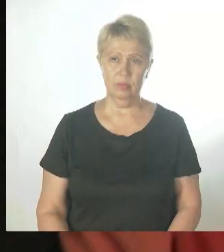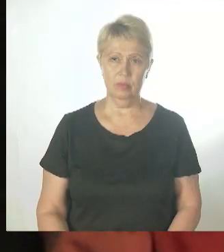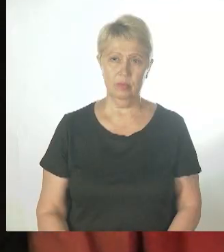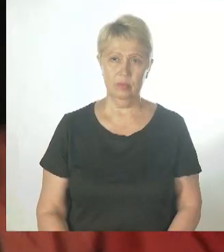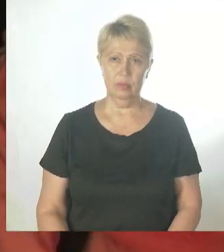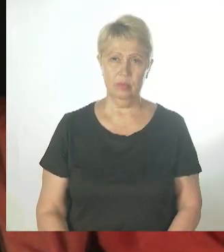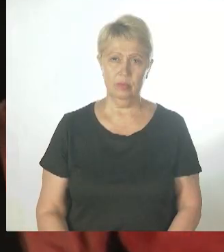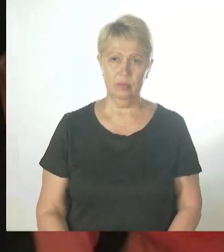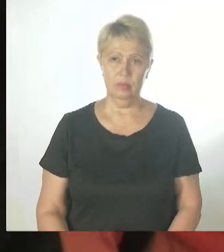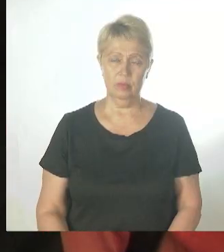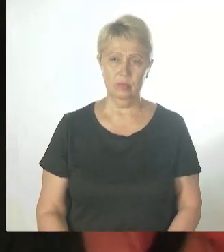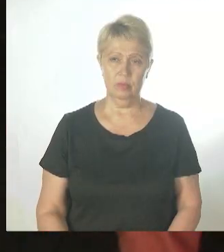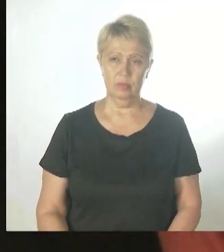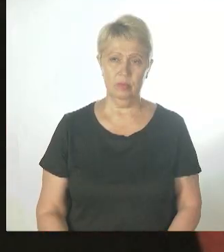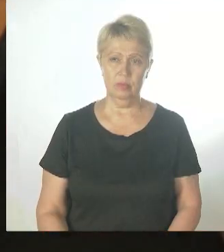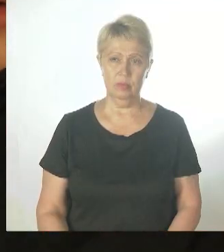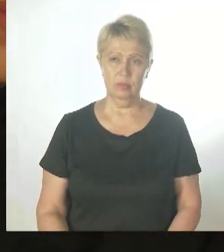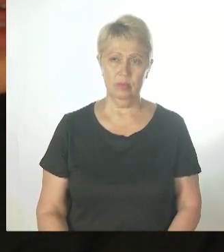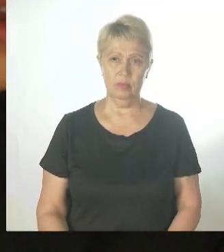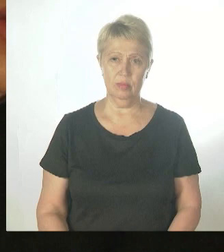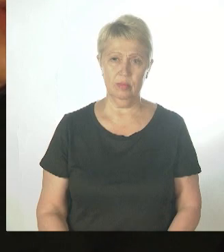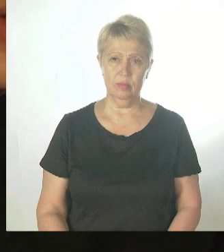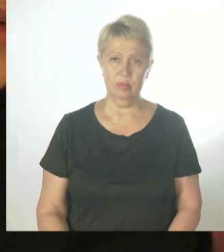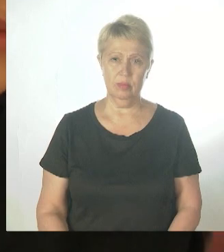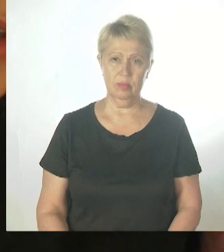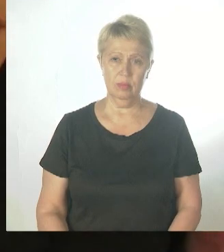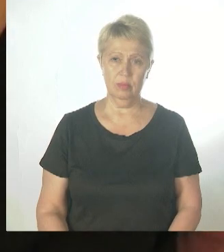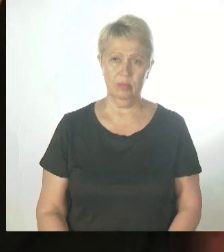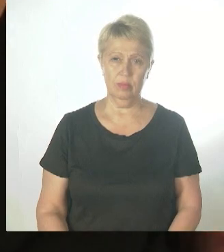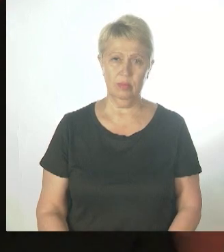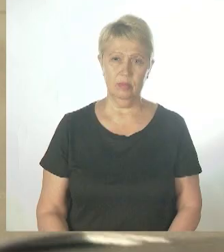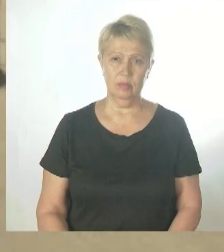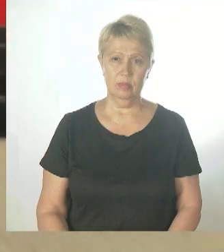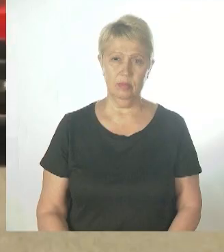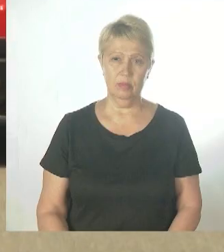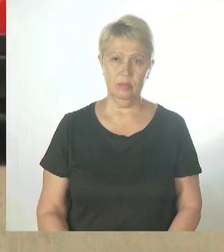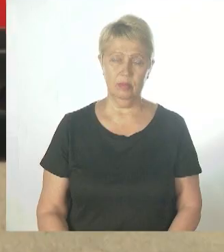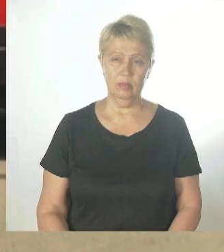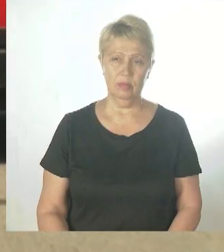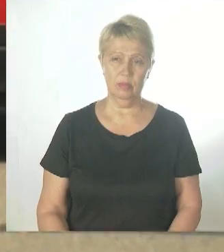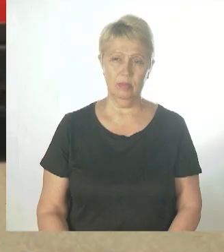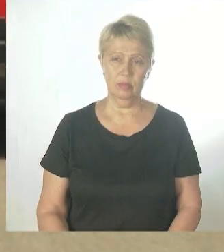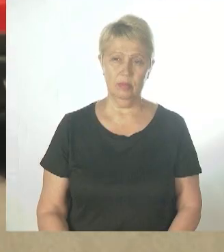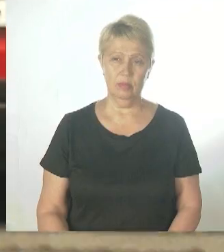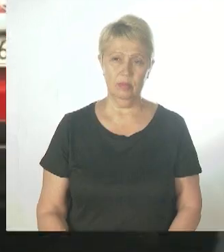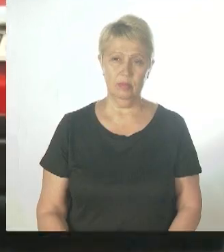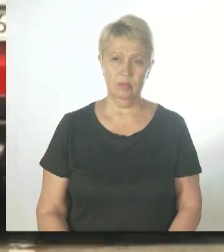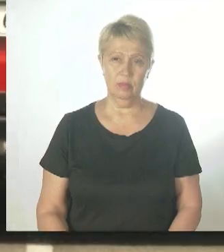благословен плод чрева Твоего, яко спаса родилась и